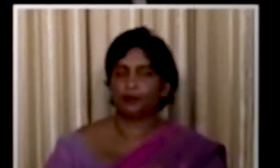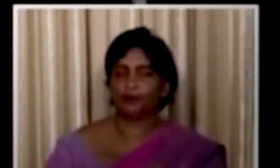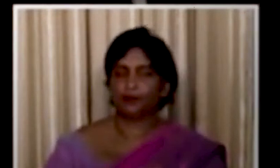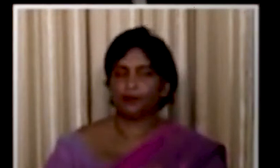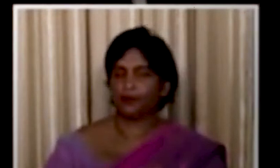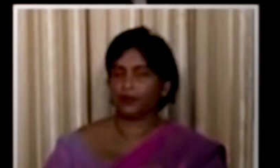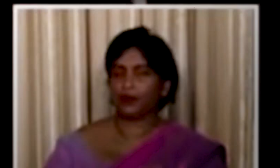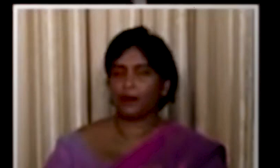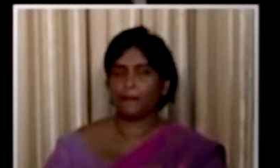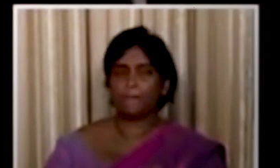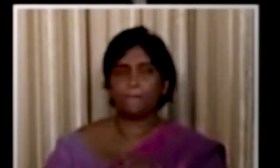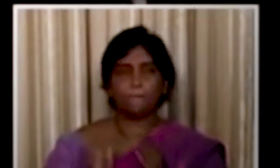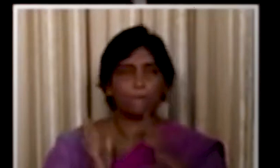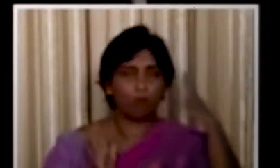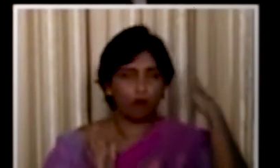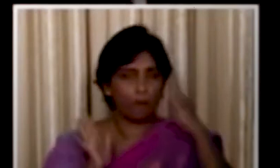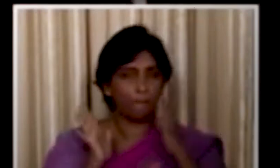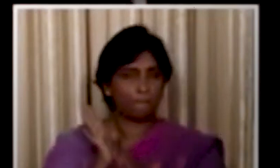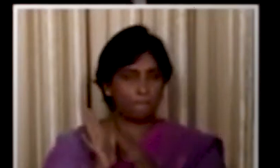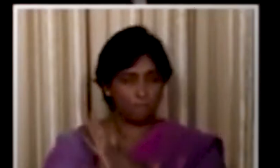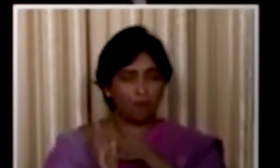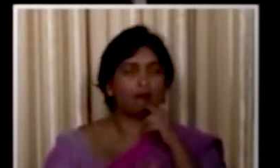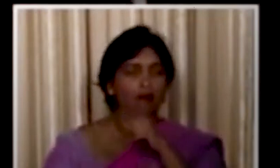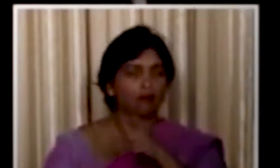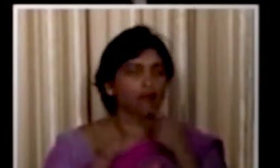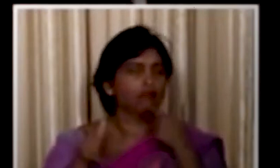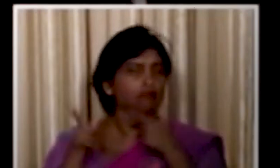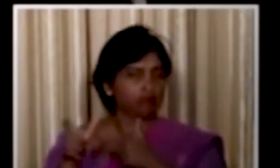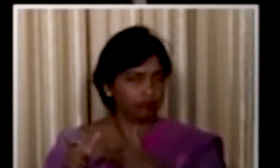ஒரு துப்பாக்கிச் சூட்டு சம்பவத்தில் 2 பொதுமக்கள் கொல்லப்பட்டார்கள்.